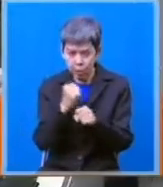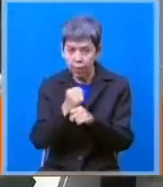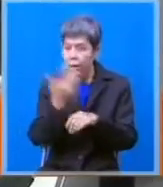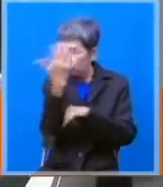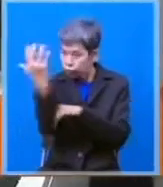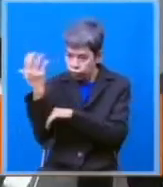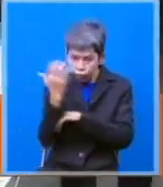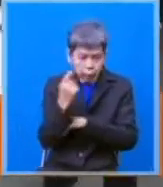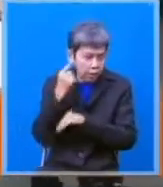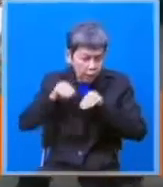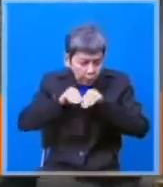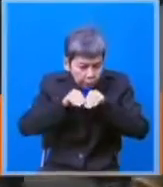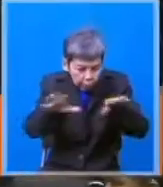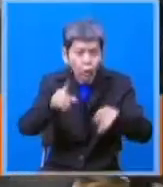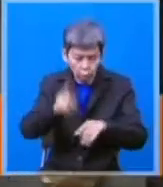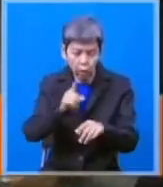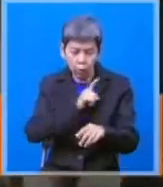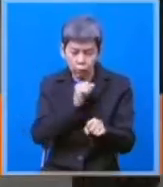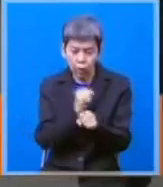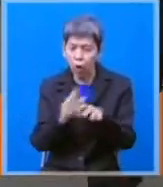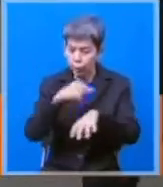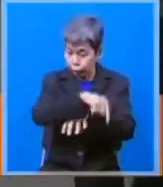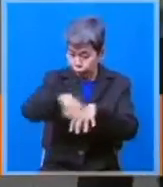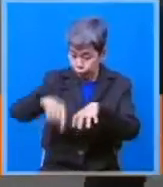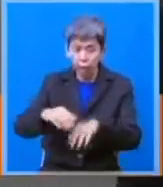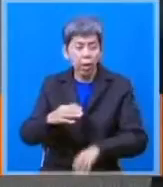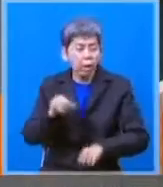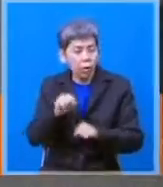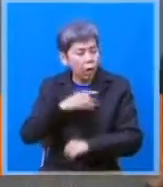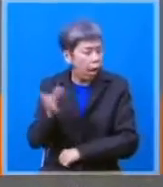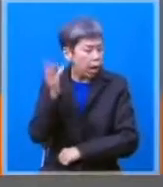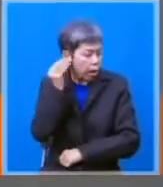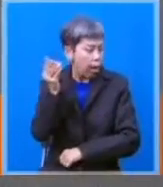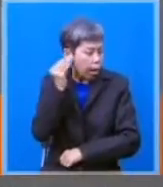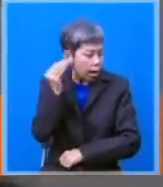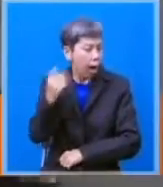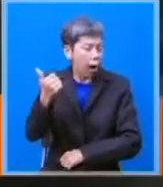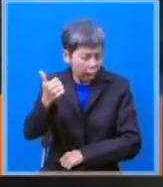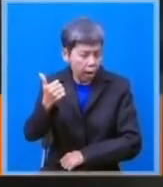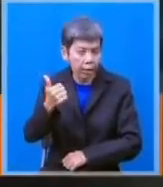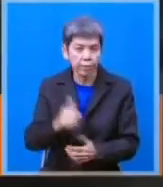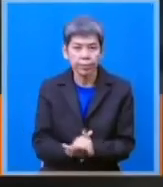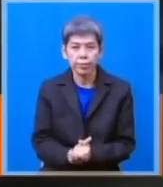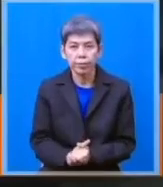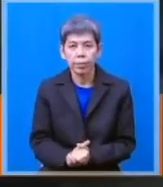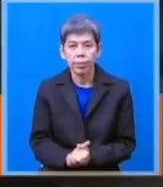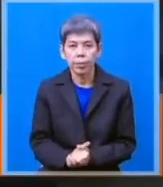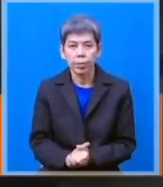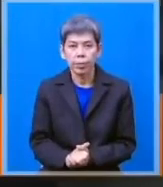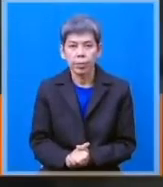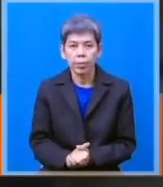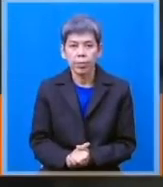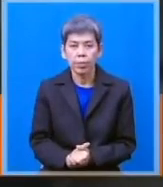ดและเสียงตามสายออกไปยังนอกห้องประชุมด้วยเพื่อให้สมาชิกด้านนอกได้ยินเสียงเรียกลงมติ ท่านมุกด